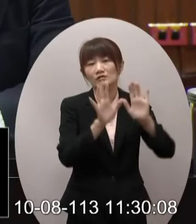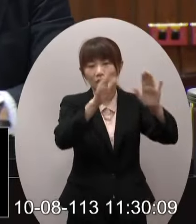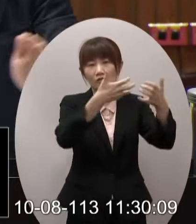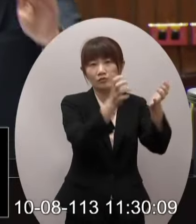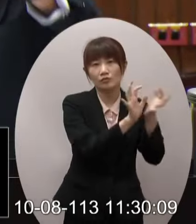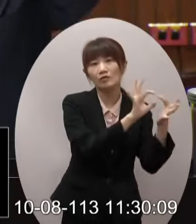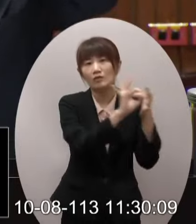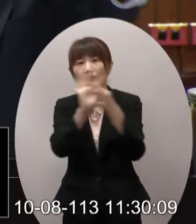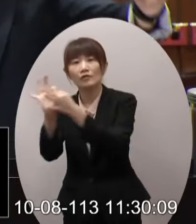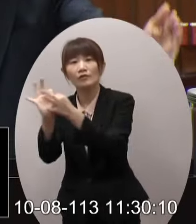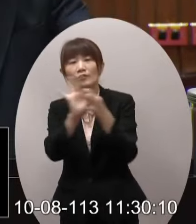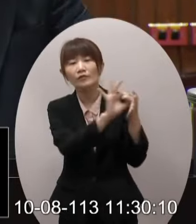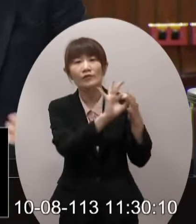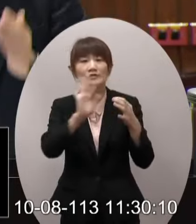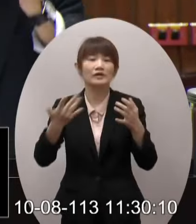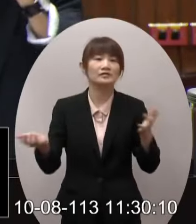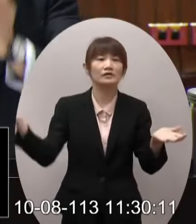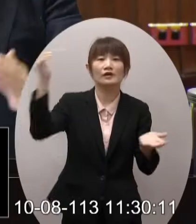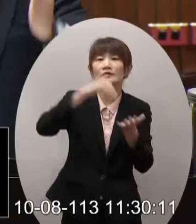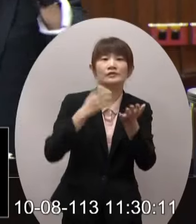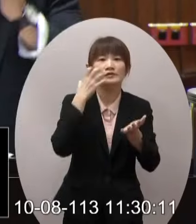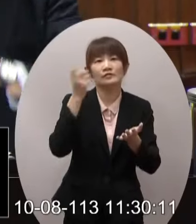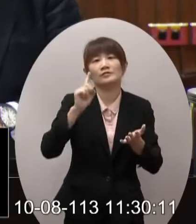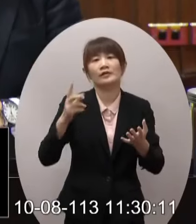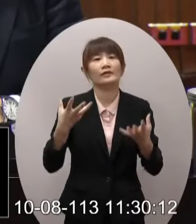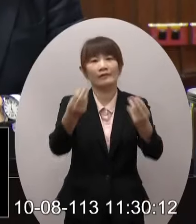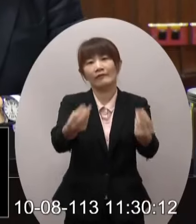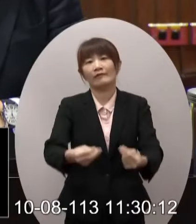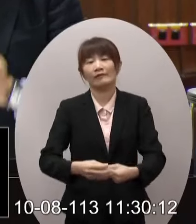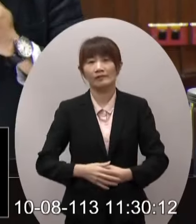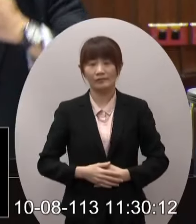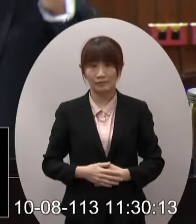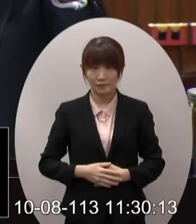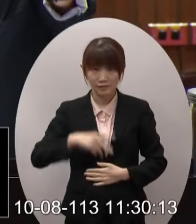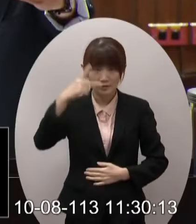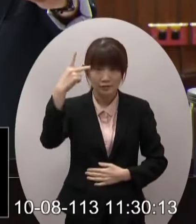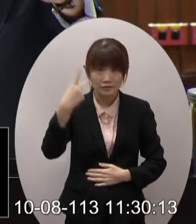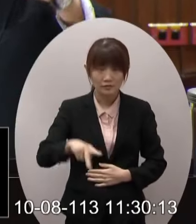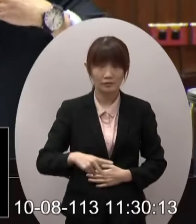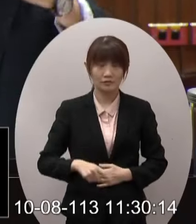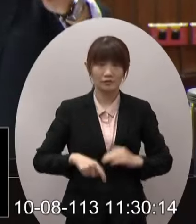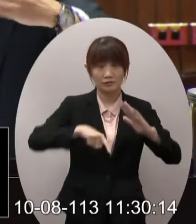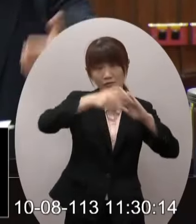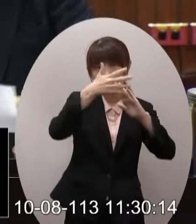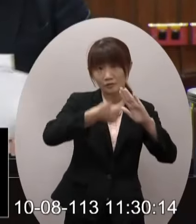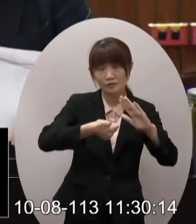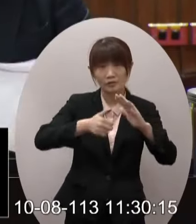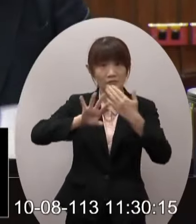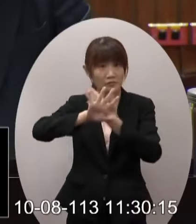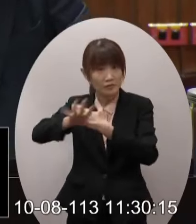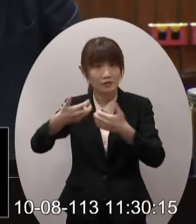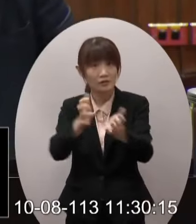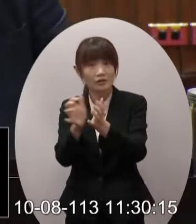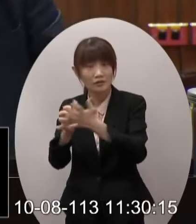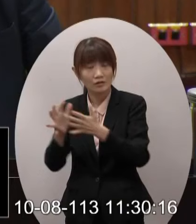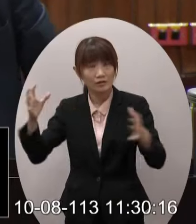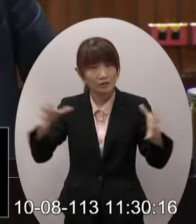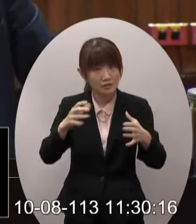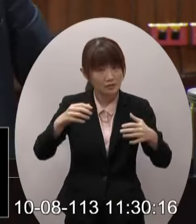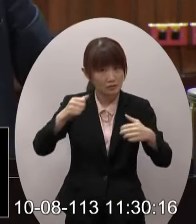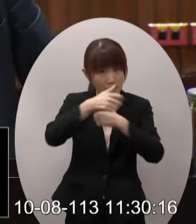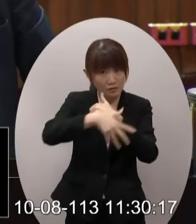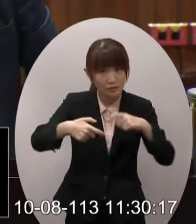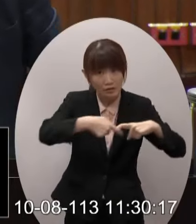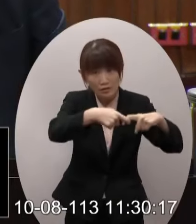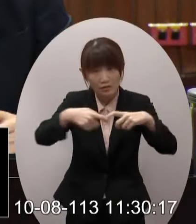上，不但没有达到任何结果，他也没有跟我们院内其他部位互相来研究，通